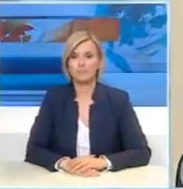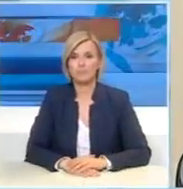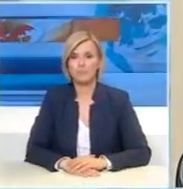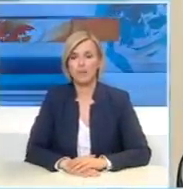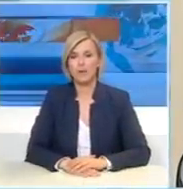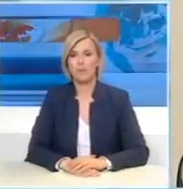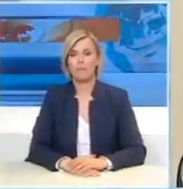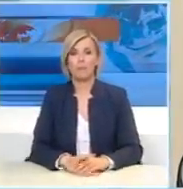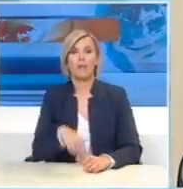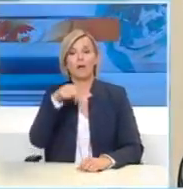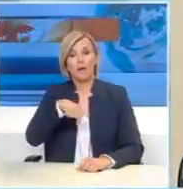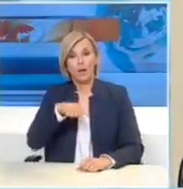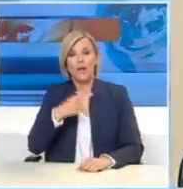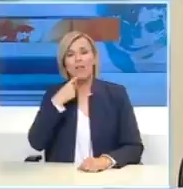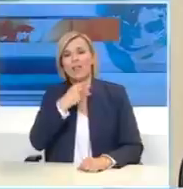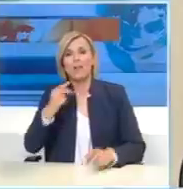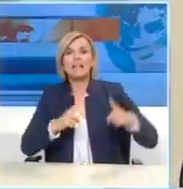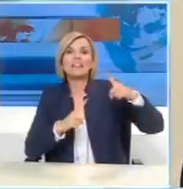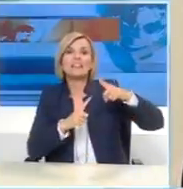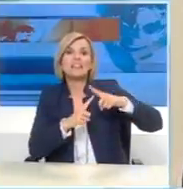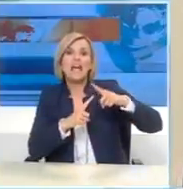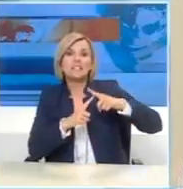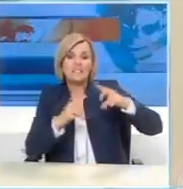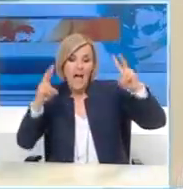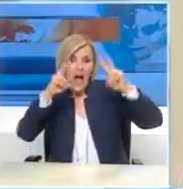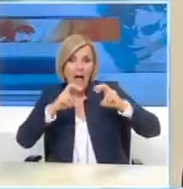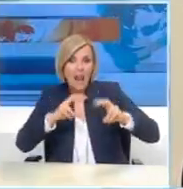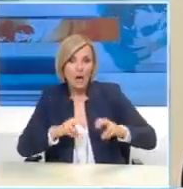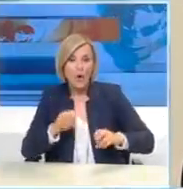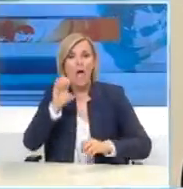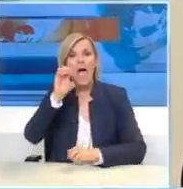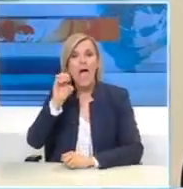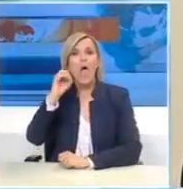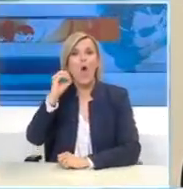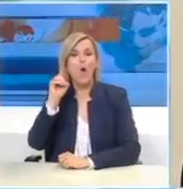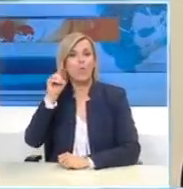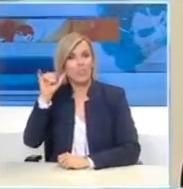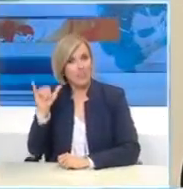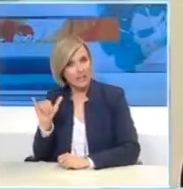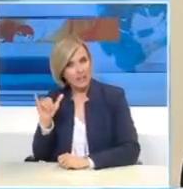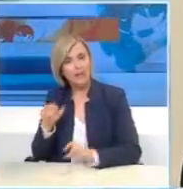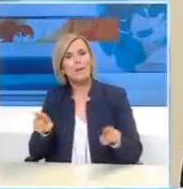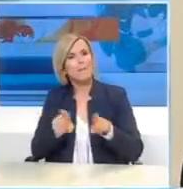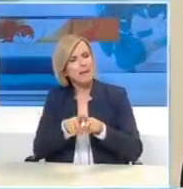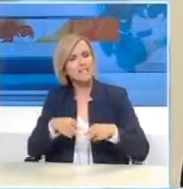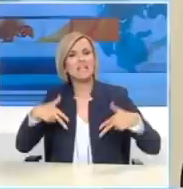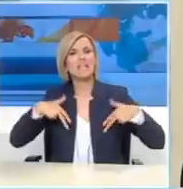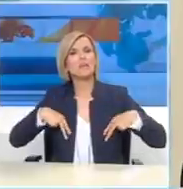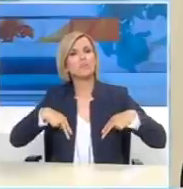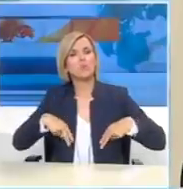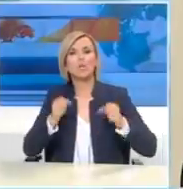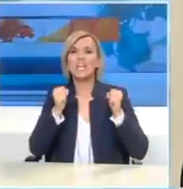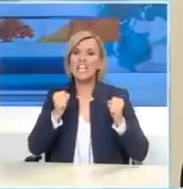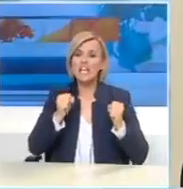τους ελέγχους από τον ΕΟΔΗ και όχι μόνο από τον ΕΟΔΗ, γιατί αρμόδιο είναι το Υπουργείο Υγείας, η Εθνική Αρχή Διαφάνειας εφόσον υπάρχει